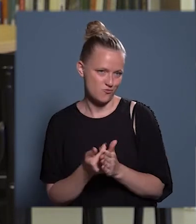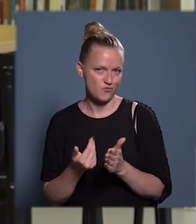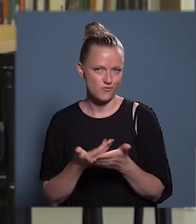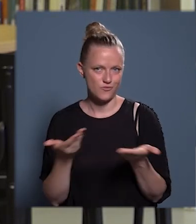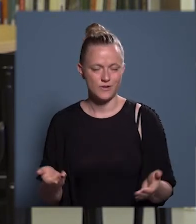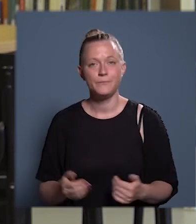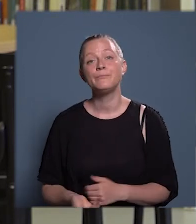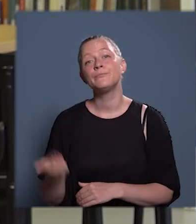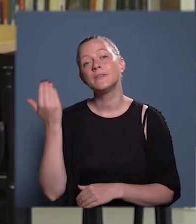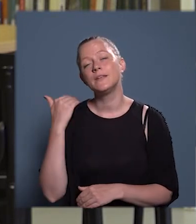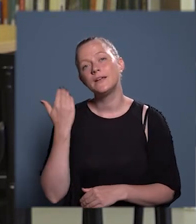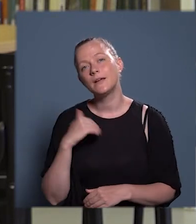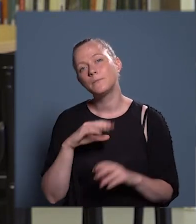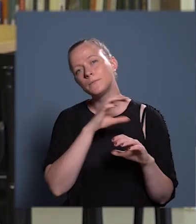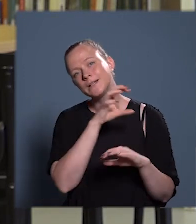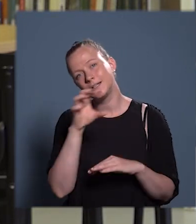Régebbi képeket